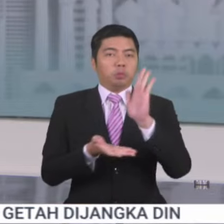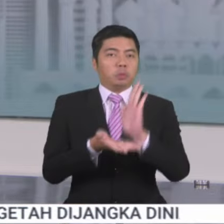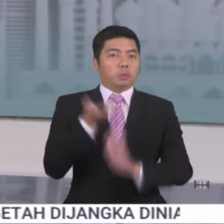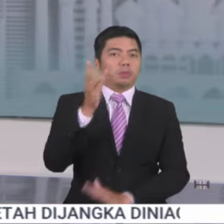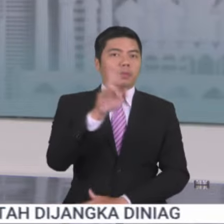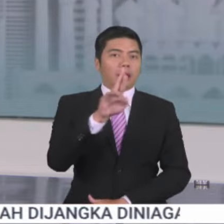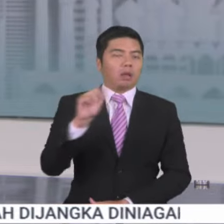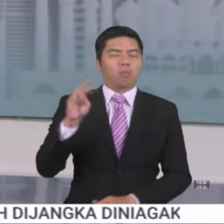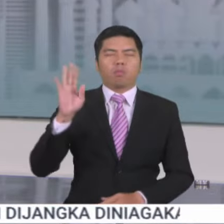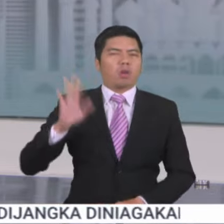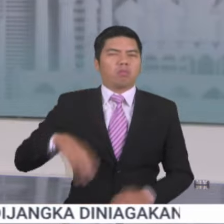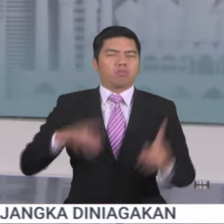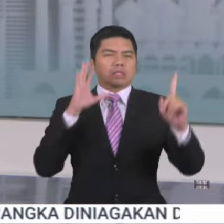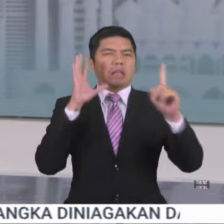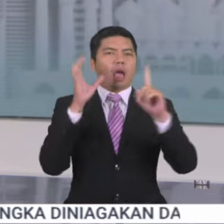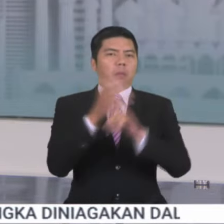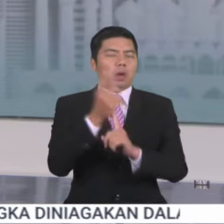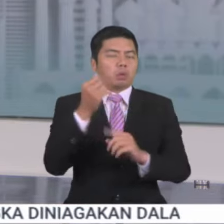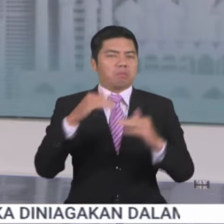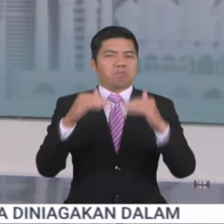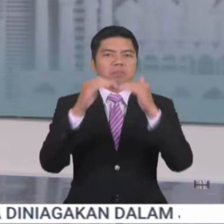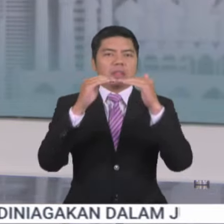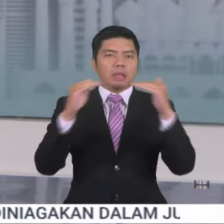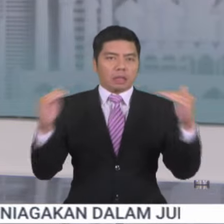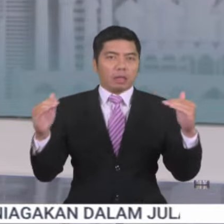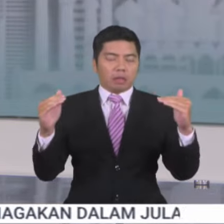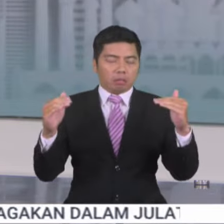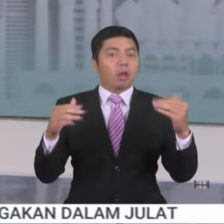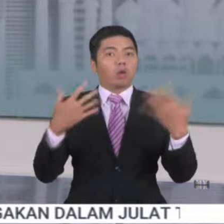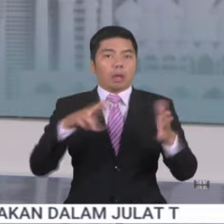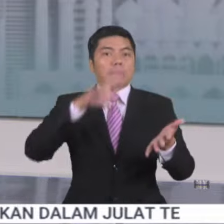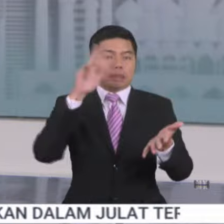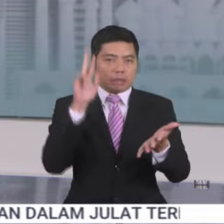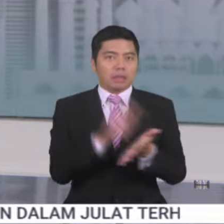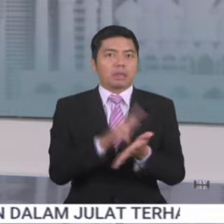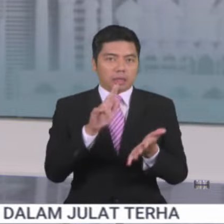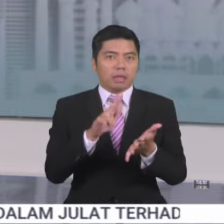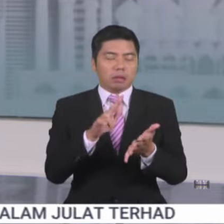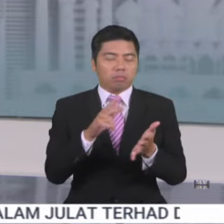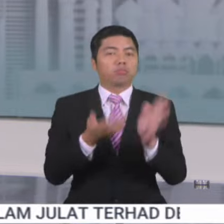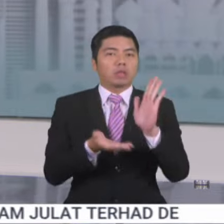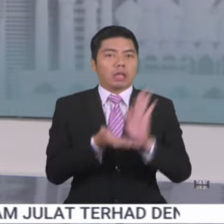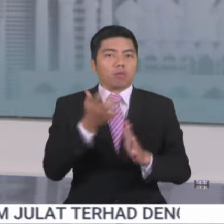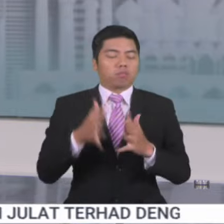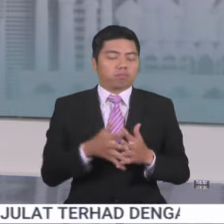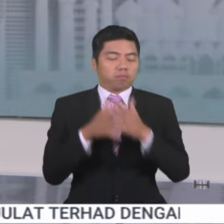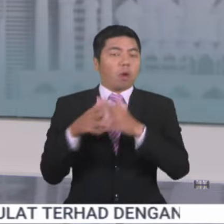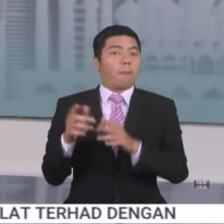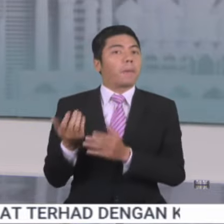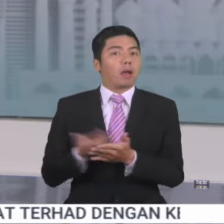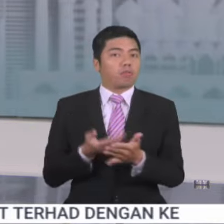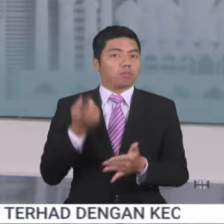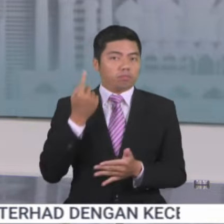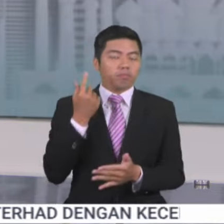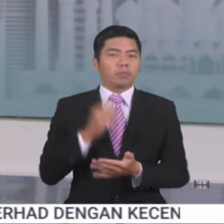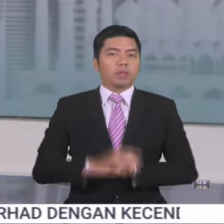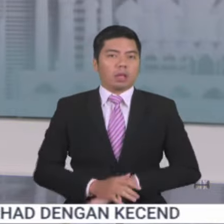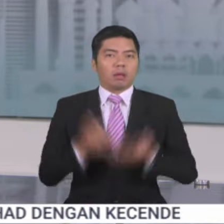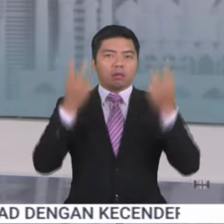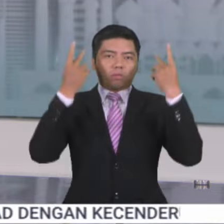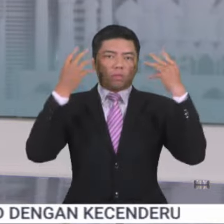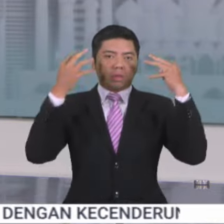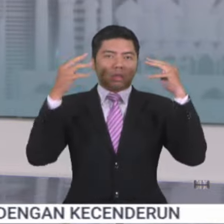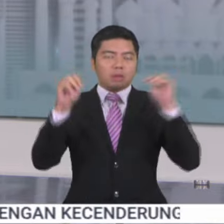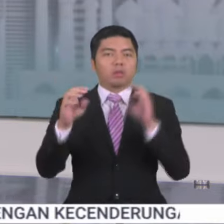Kenaikan ringgit belum mencapai nilai saksama walaupun mencatatkan peningkatan berbanding dolar Amerika baru-baru ini. Perdana Menteri Datuk